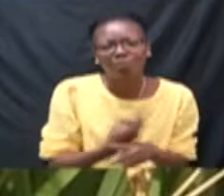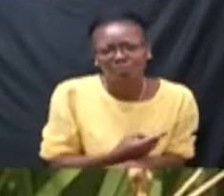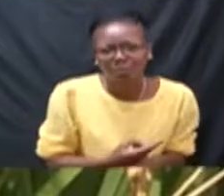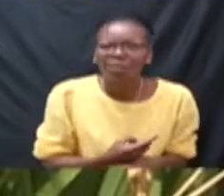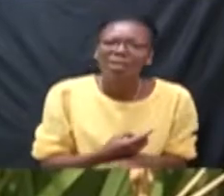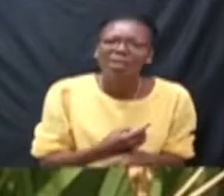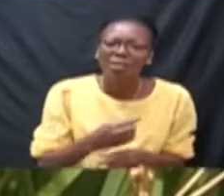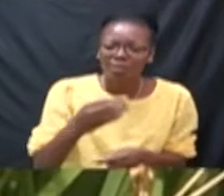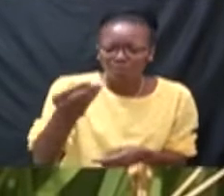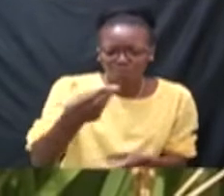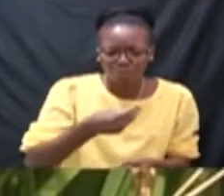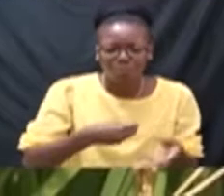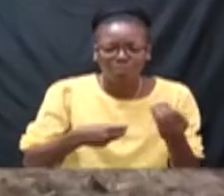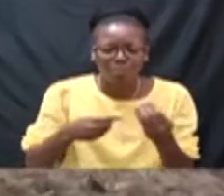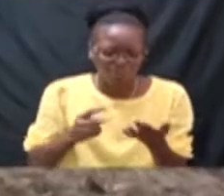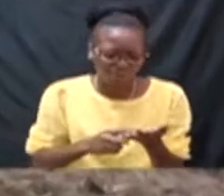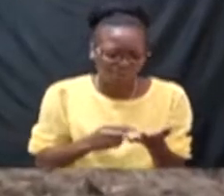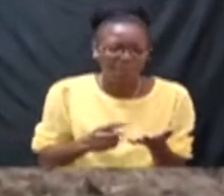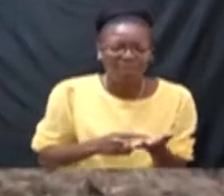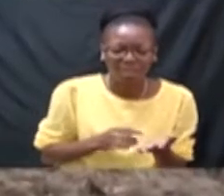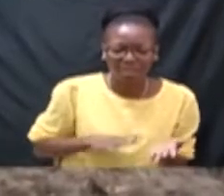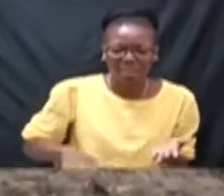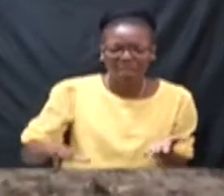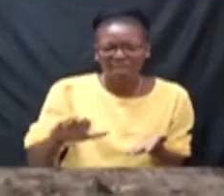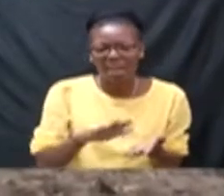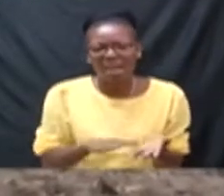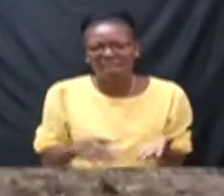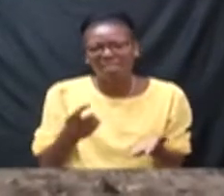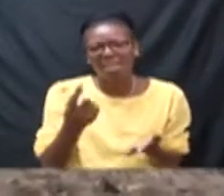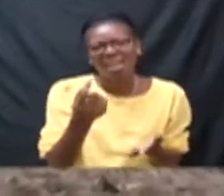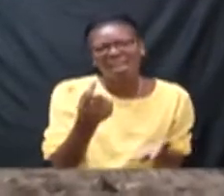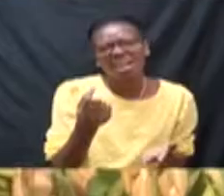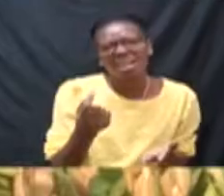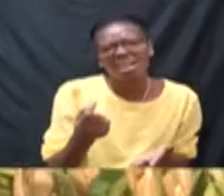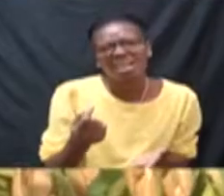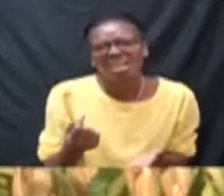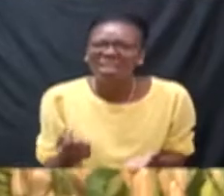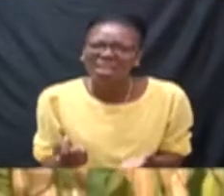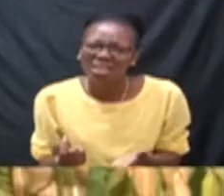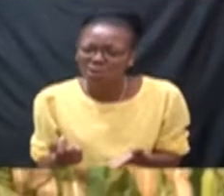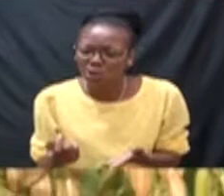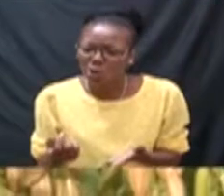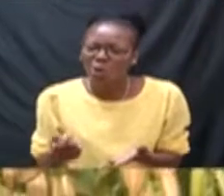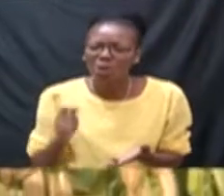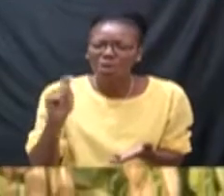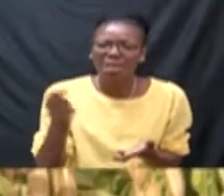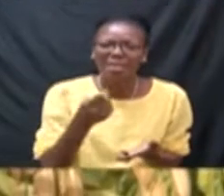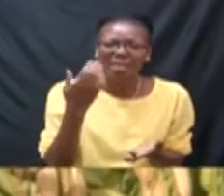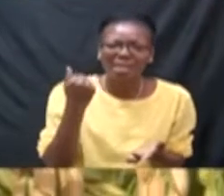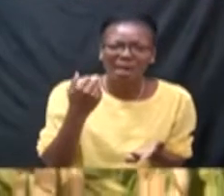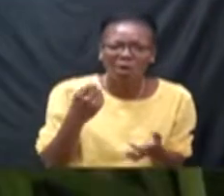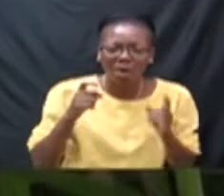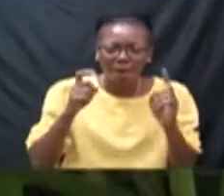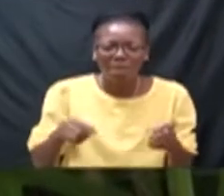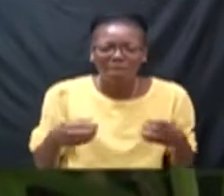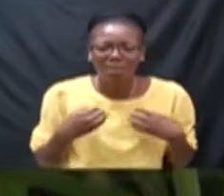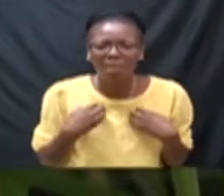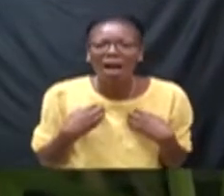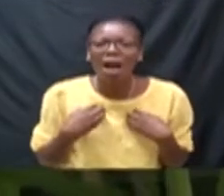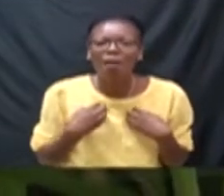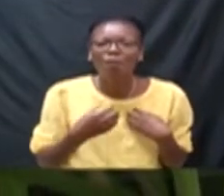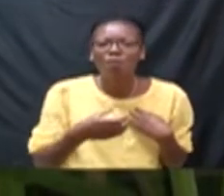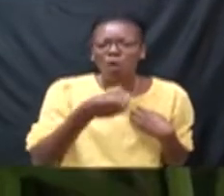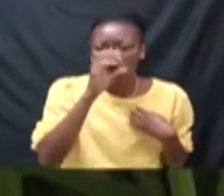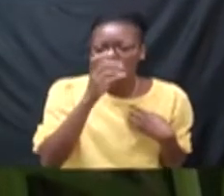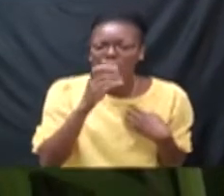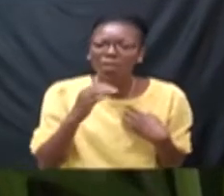kwetu nchini utapata wakikuza mpunga. Sababu kuu ni kwamba mpunga mwingi hukua vyema mahali palipo na maji mengi na kijibaridi